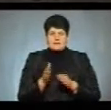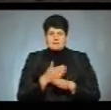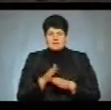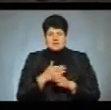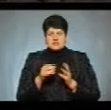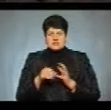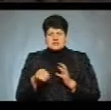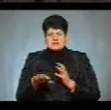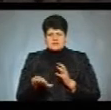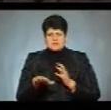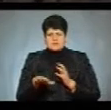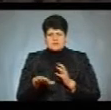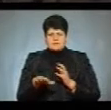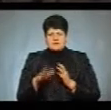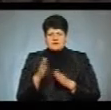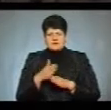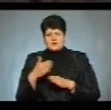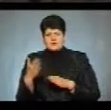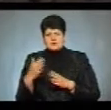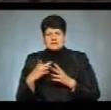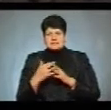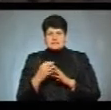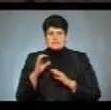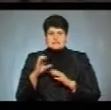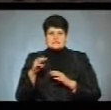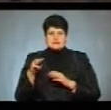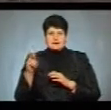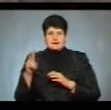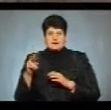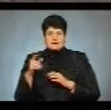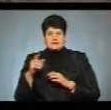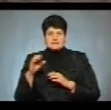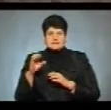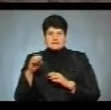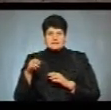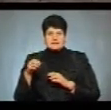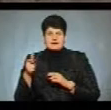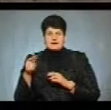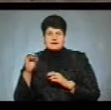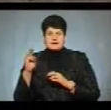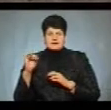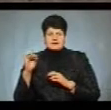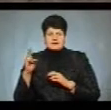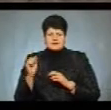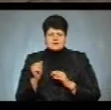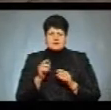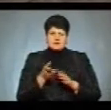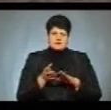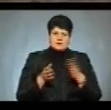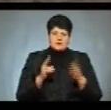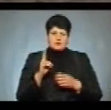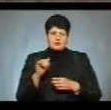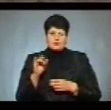землями, які відносяться до села Станікович і села Курники. Курницькі ці землі – це фермерська